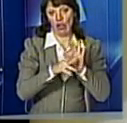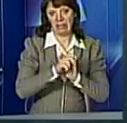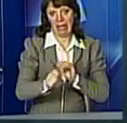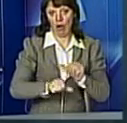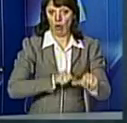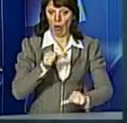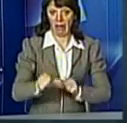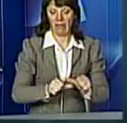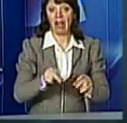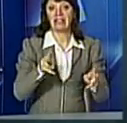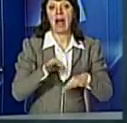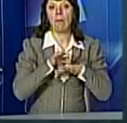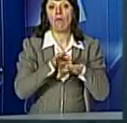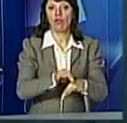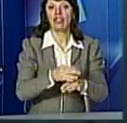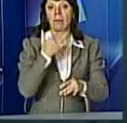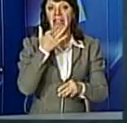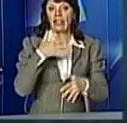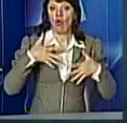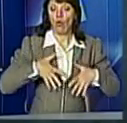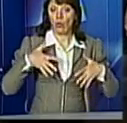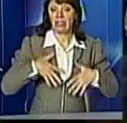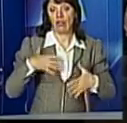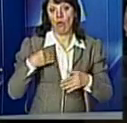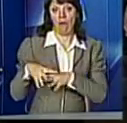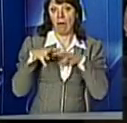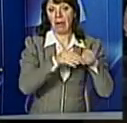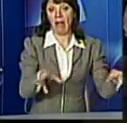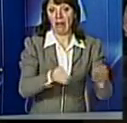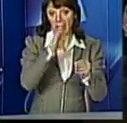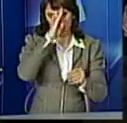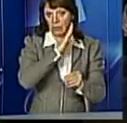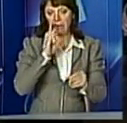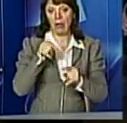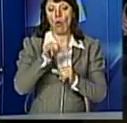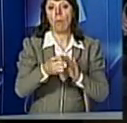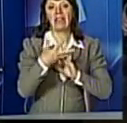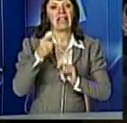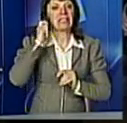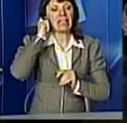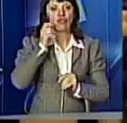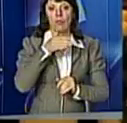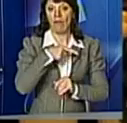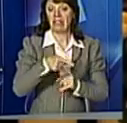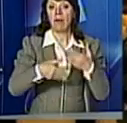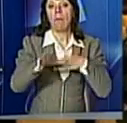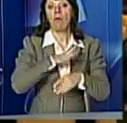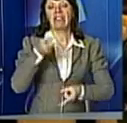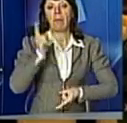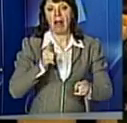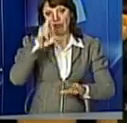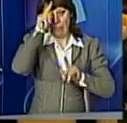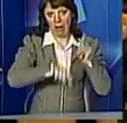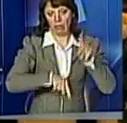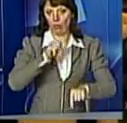років за погодженням етнічний грозин отдже до Львова переїхав разом із батьками у 15тирічному віці він був справжнім